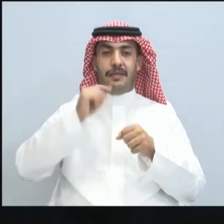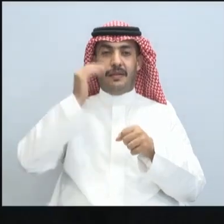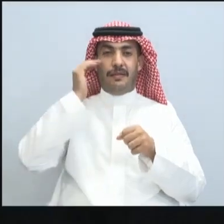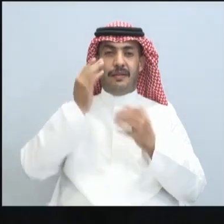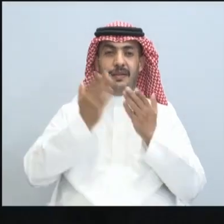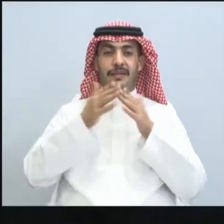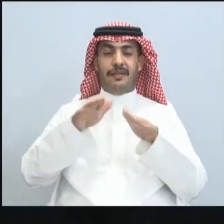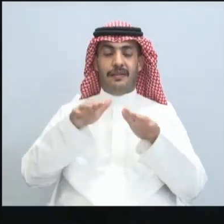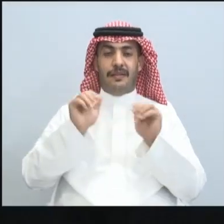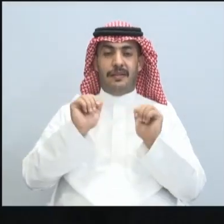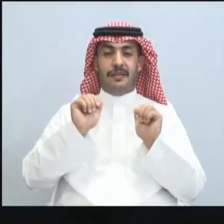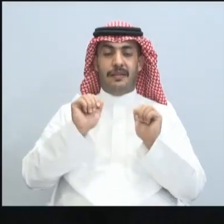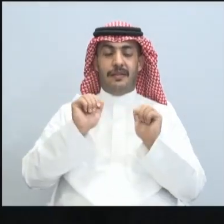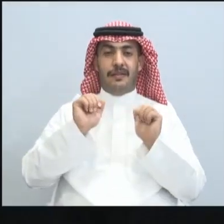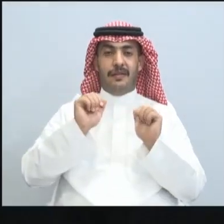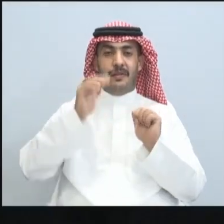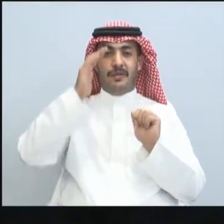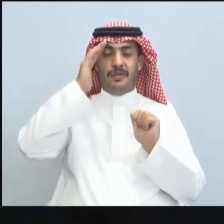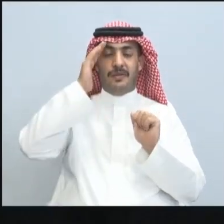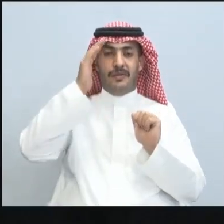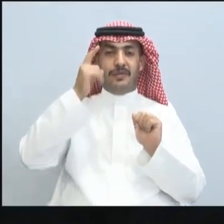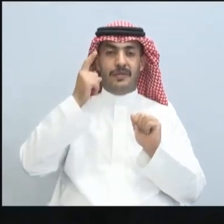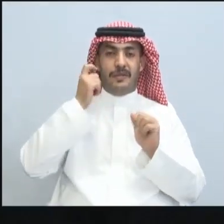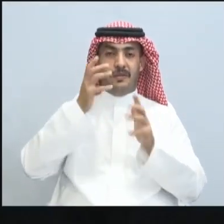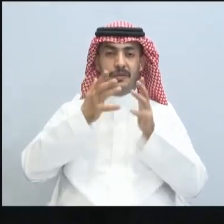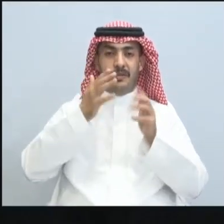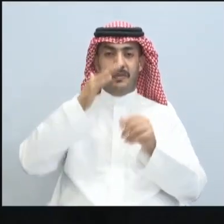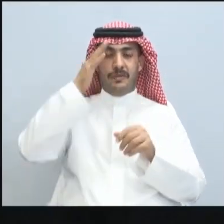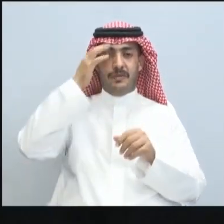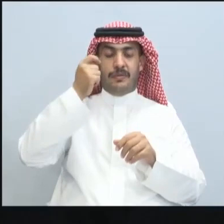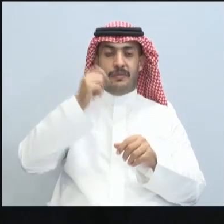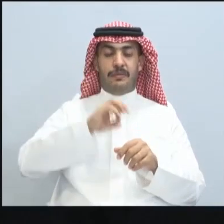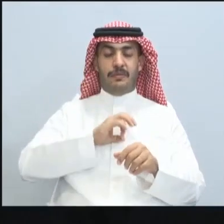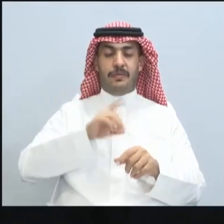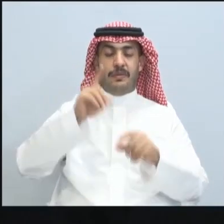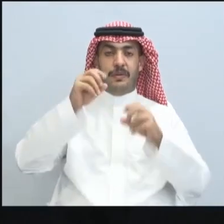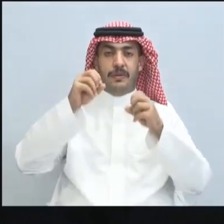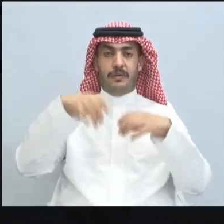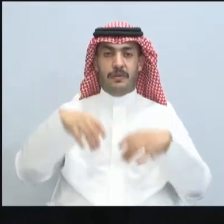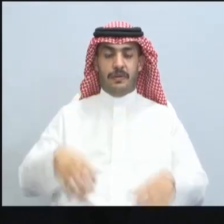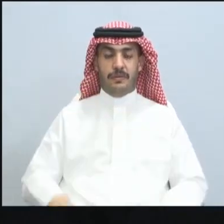نكون انتهينا من درسنا لهذا اليوم شكرا لكم لحسن المتابعه والسلام عليكم ورحمه الله وبركاته